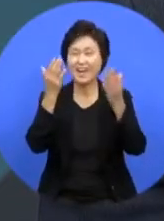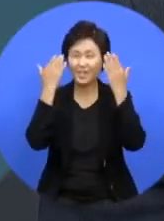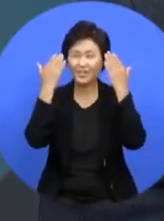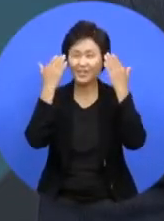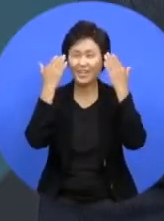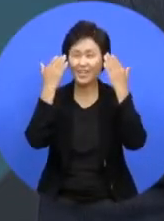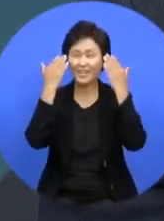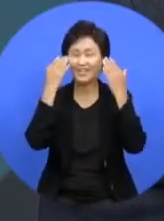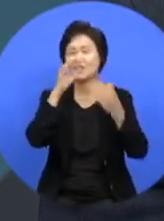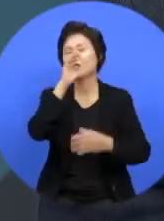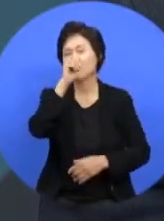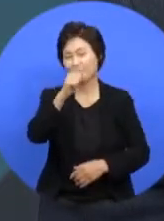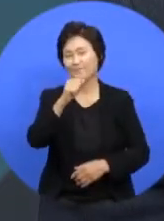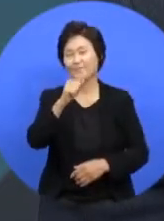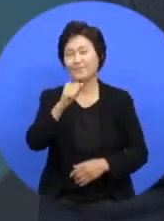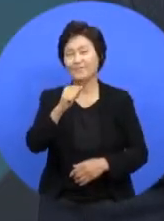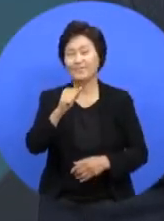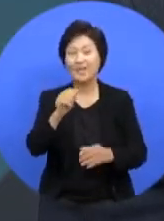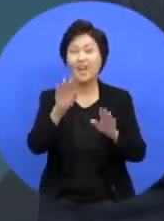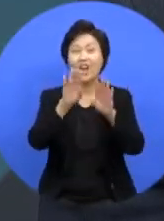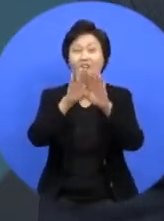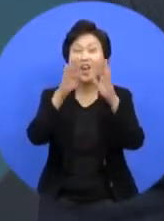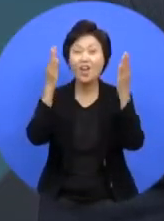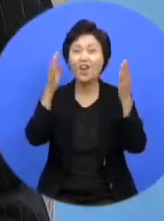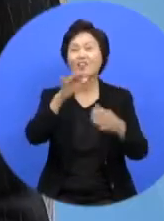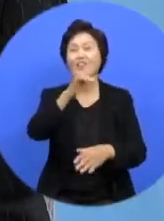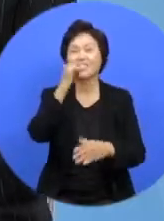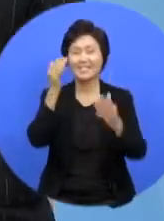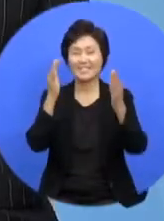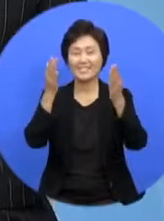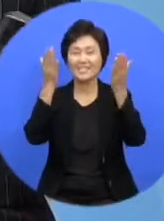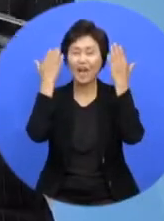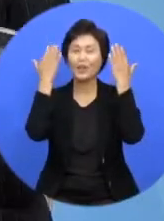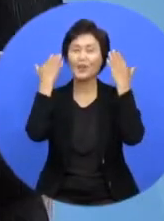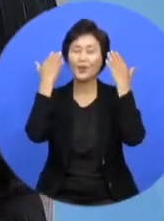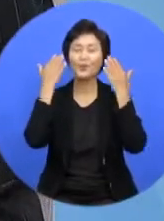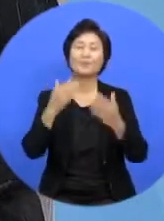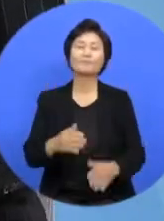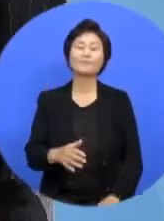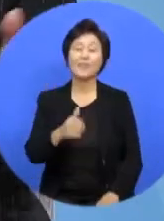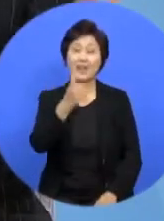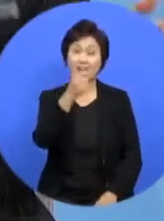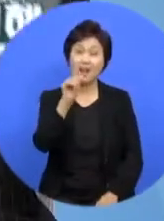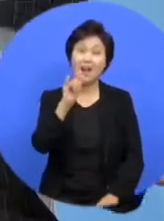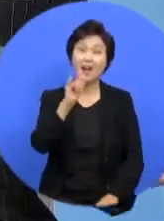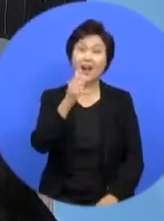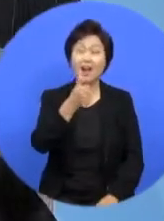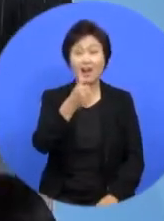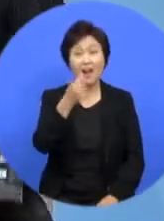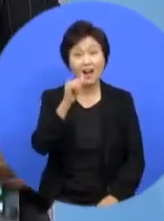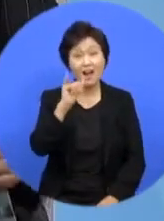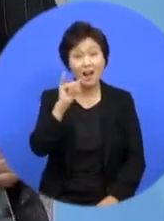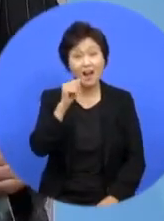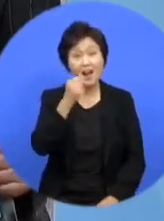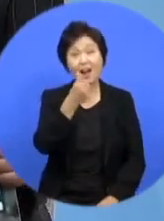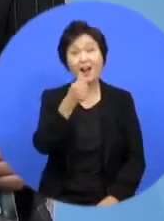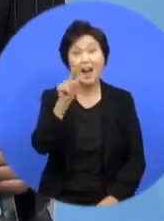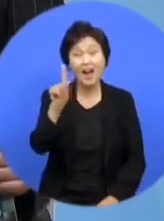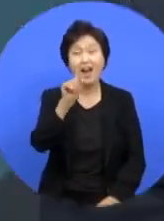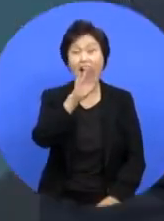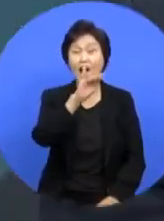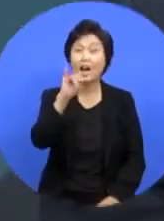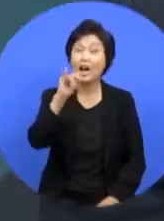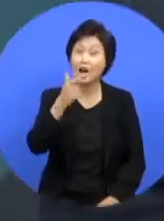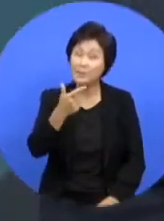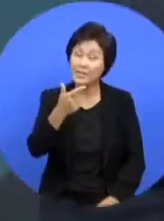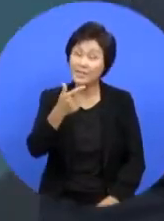정말 좋은 점이에요. 열려있는 학교다 이거죠. 네, 그럼 우리 하빈 학생은 처음에 이 학교 갈 때 그 전에 신앙이 있었어요? 믿음이? 네,